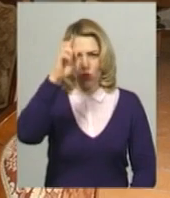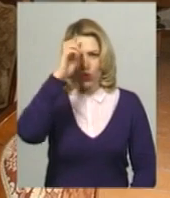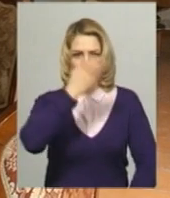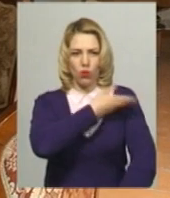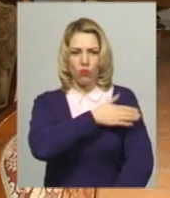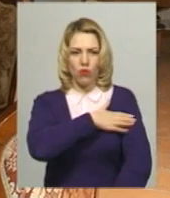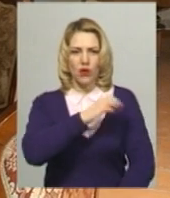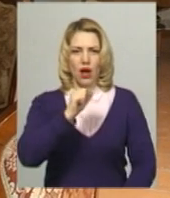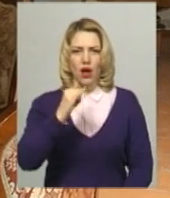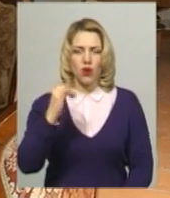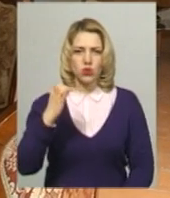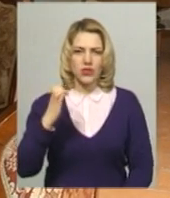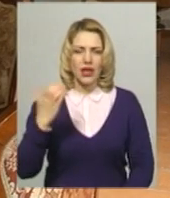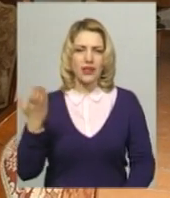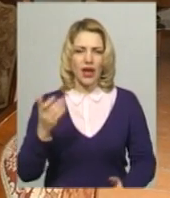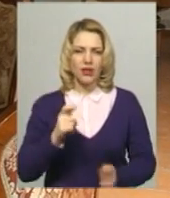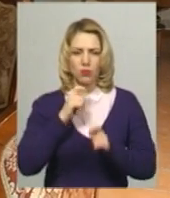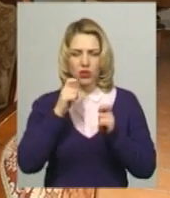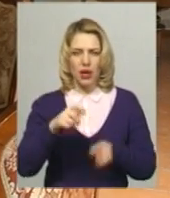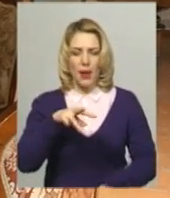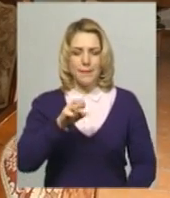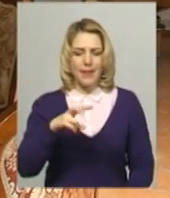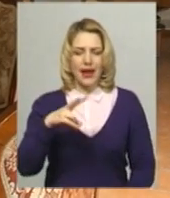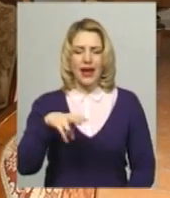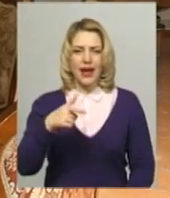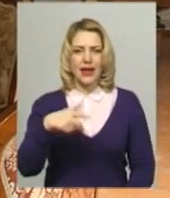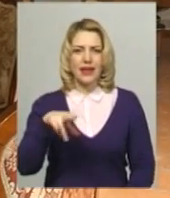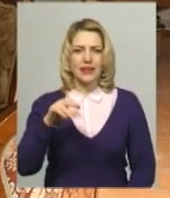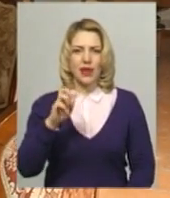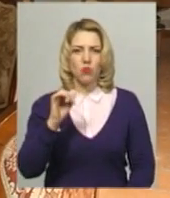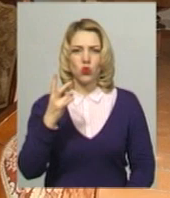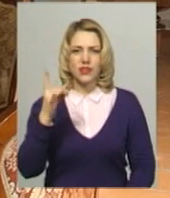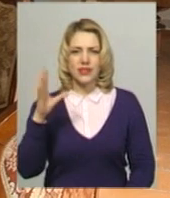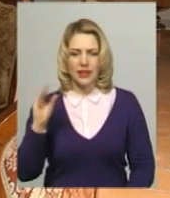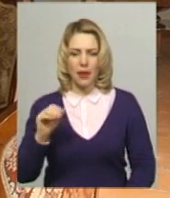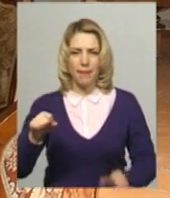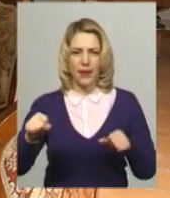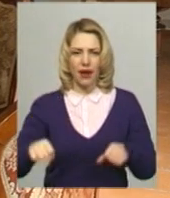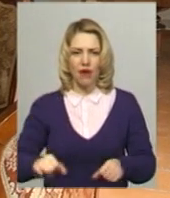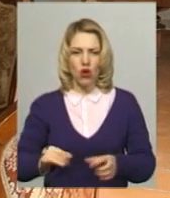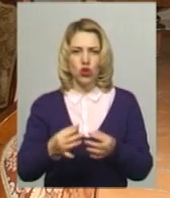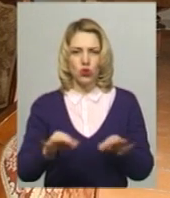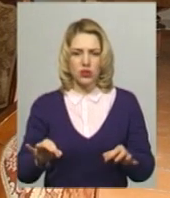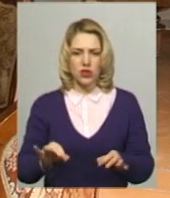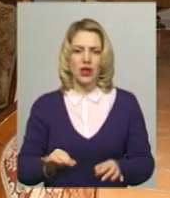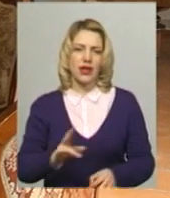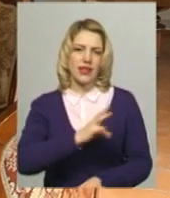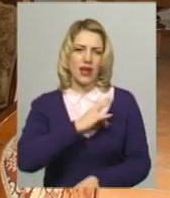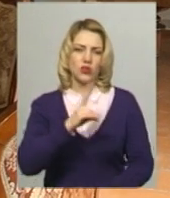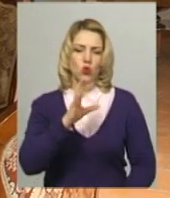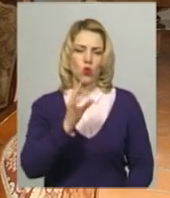Ауст, який подарував Магдебурзьке право, дав старокостянтину і дозволив князю Костянтину будувати